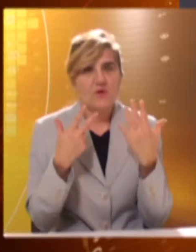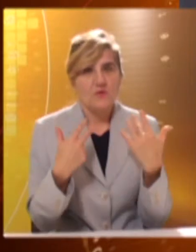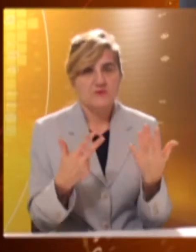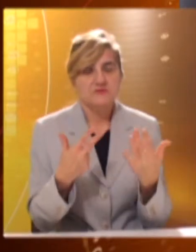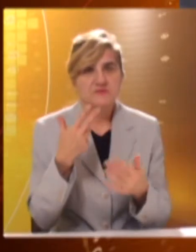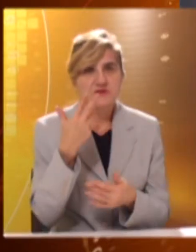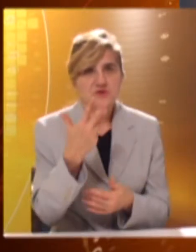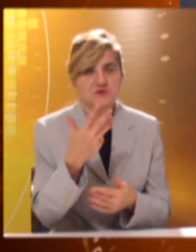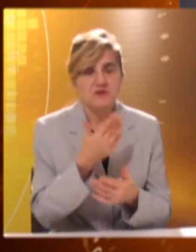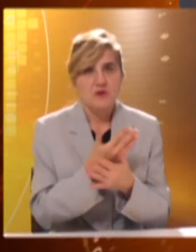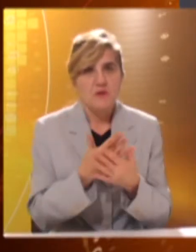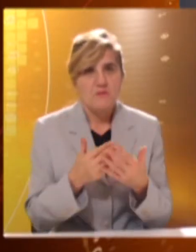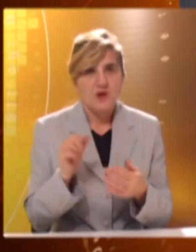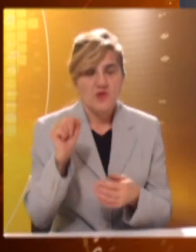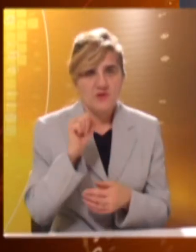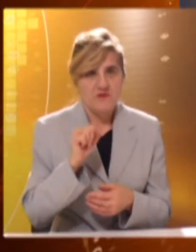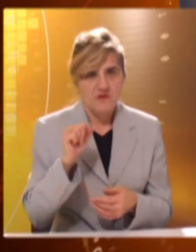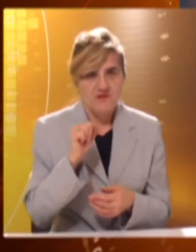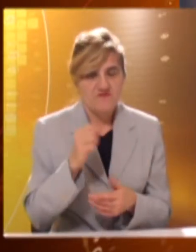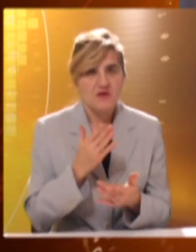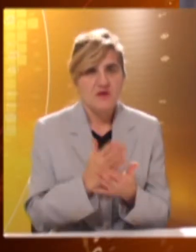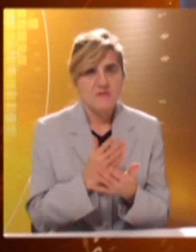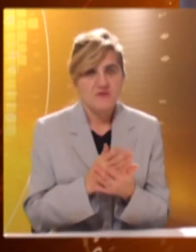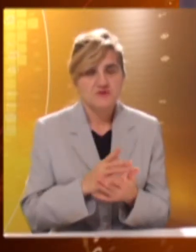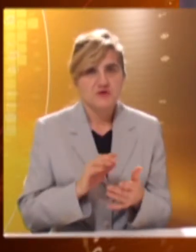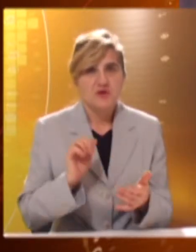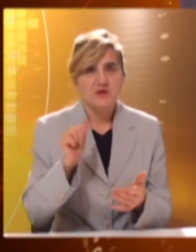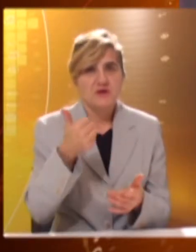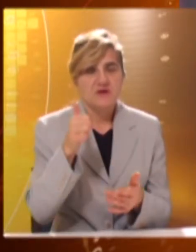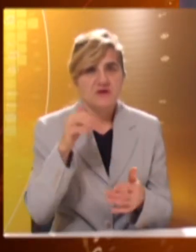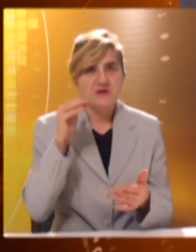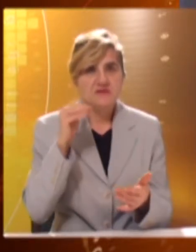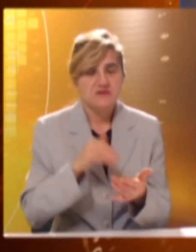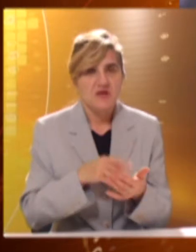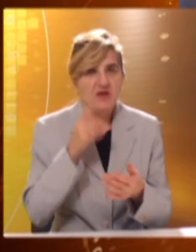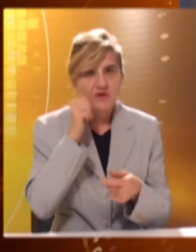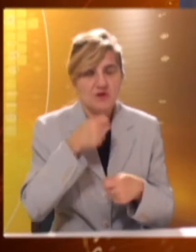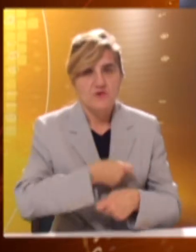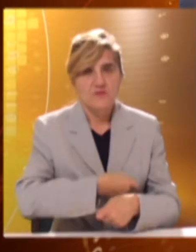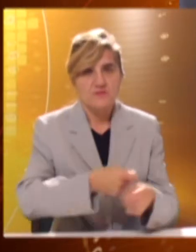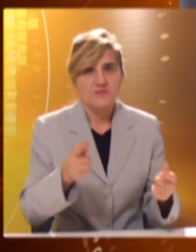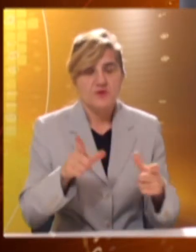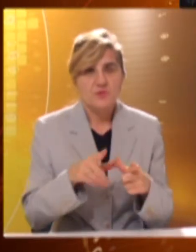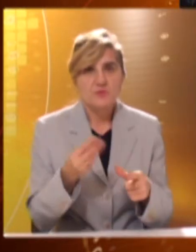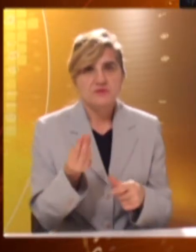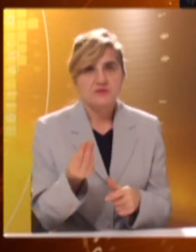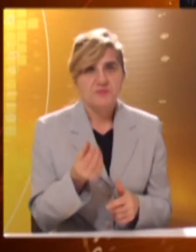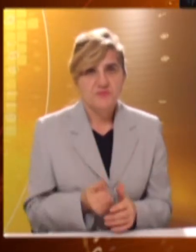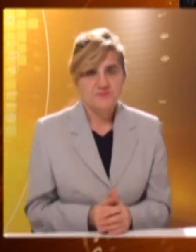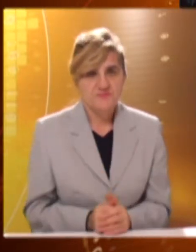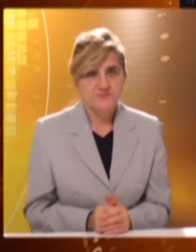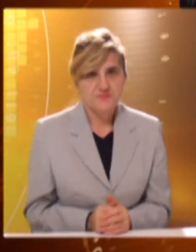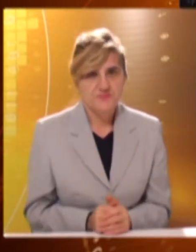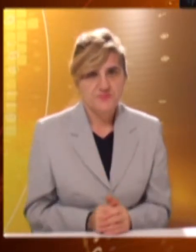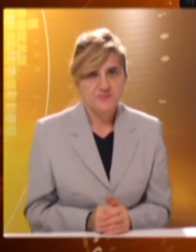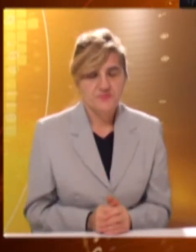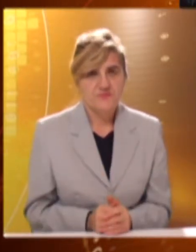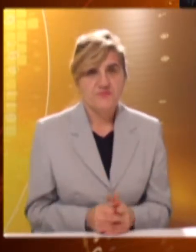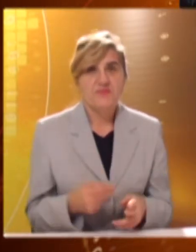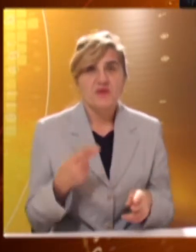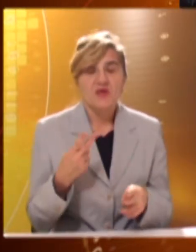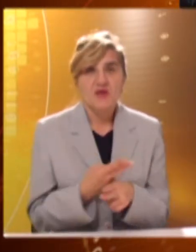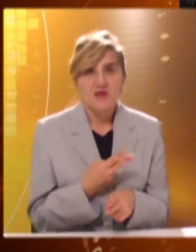miliona evra, a u okviru njega krov nad glavom trebalo bi da dobije 11.000 porodica sa prebivalištem u Srbiji. Dakle, program koji